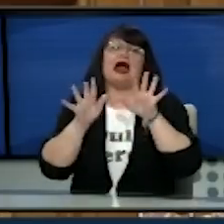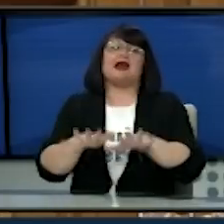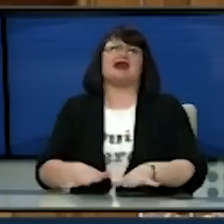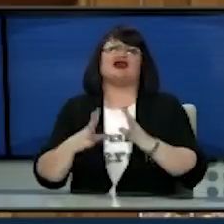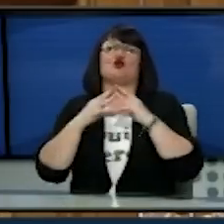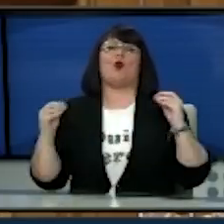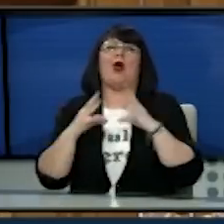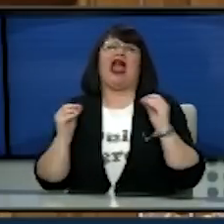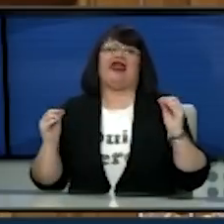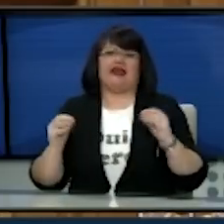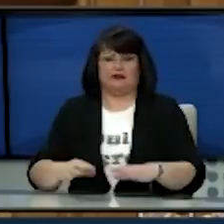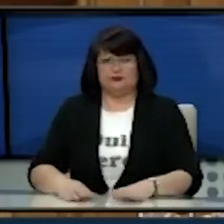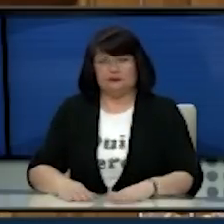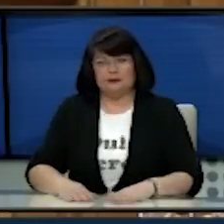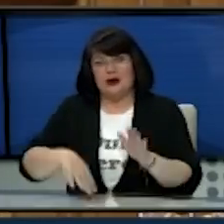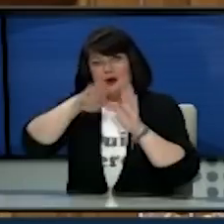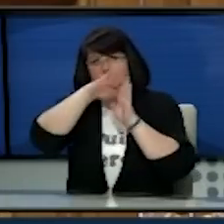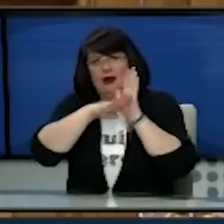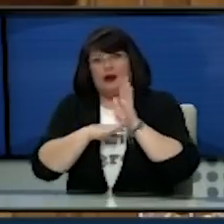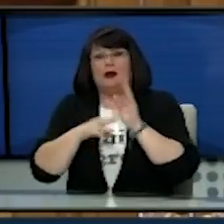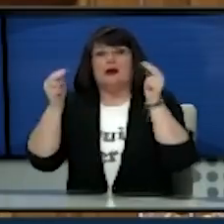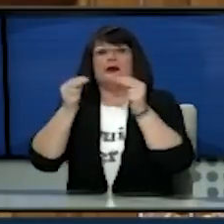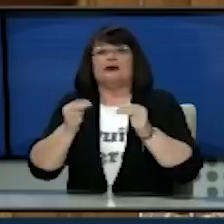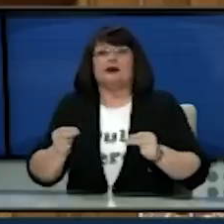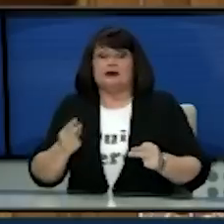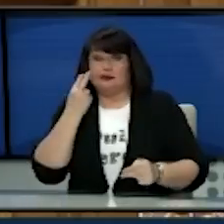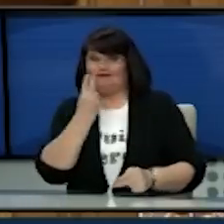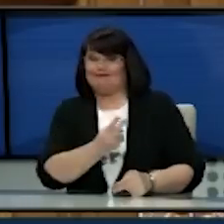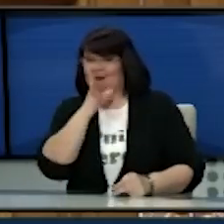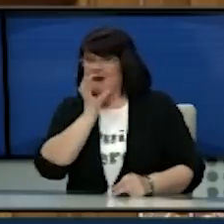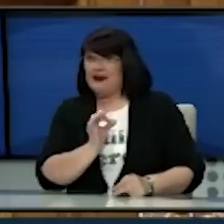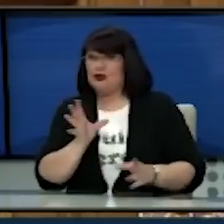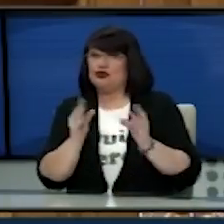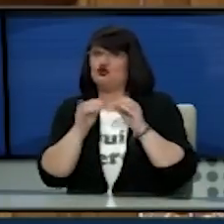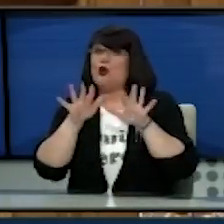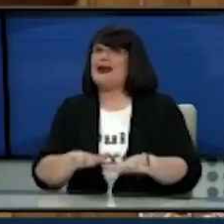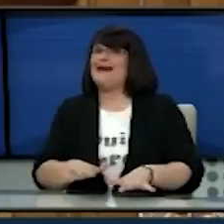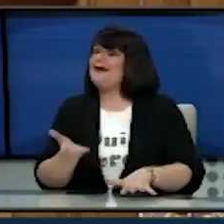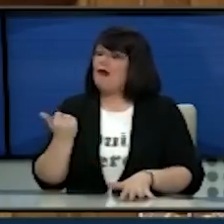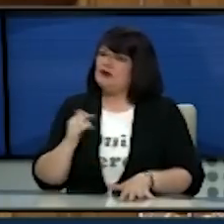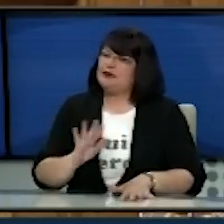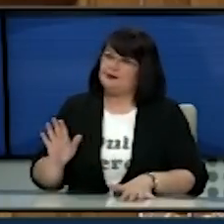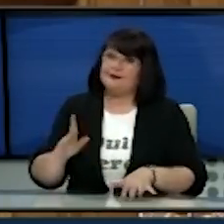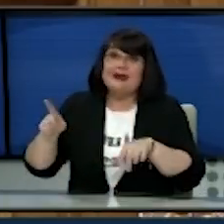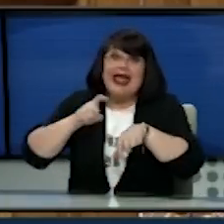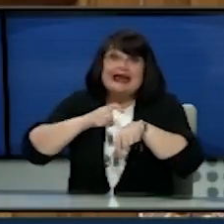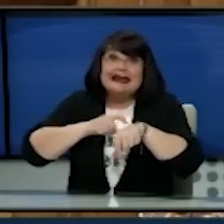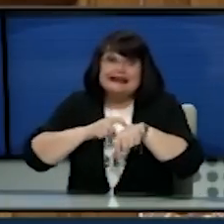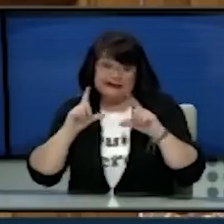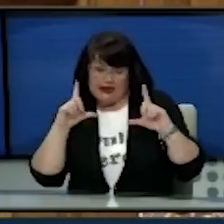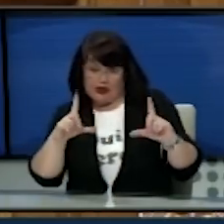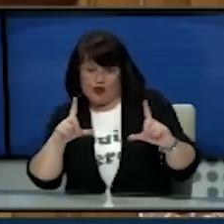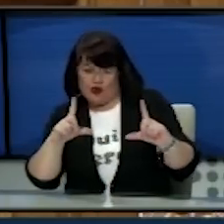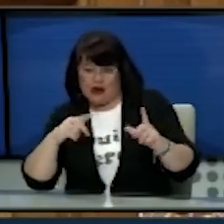Τα στοιχεία από τα προγράμματα δεν αποτυπώνουν την πραγματικότητα της ανεργίας. Είναι μια εικόνα της στιγμής, όμως όταν ο